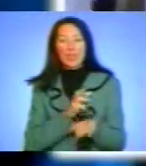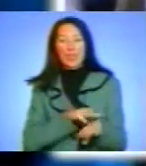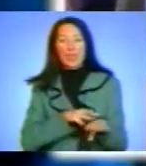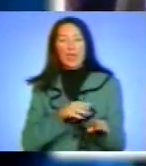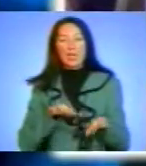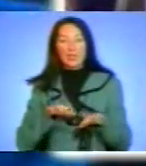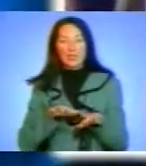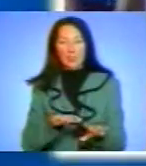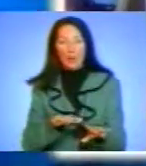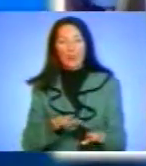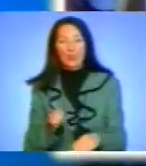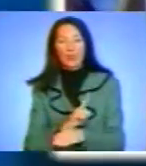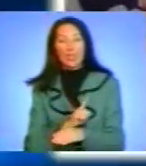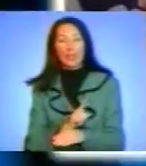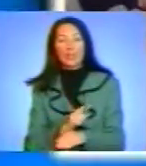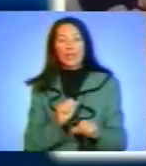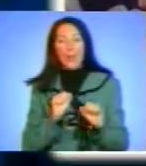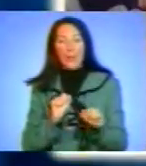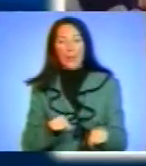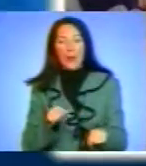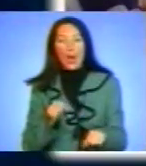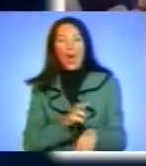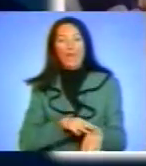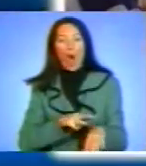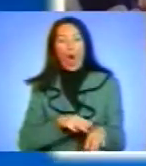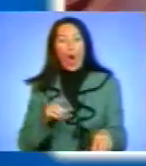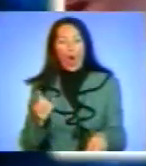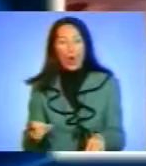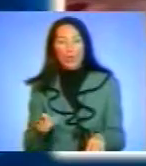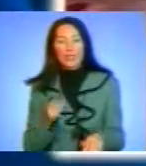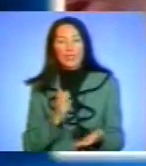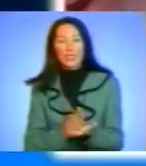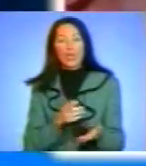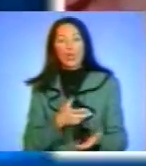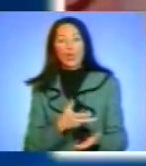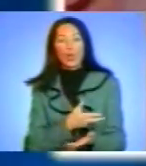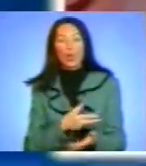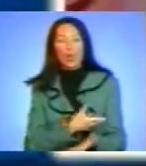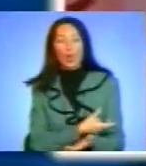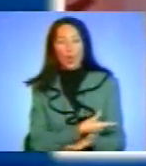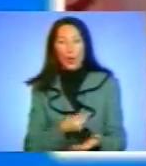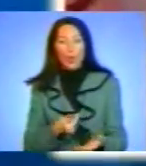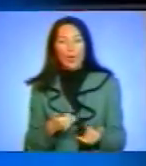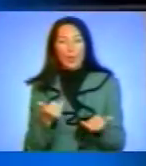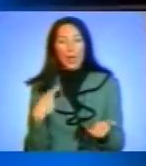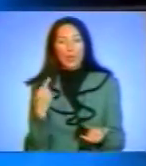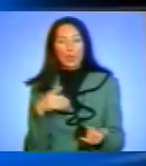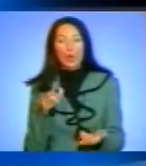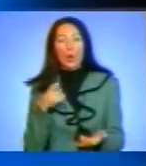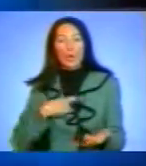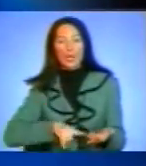Тернопільські правоохоронці стали донорами для пацієнтів обласного перинатального центру «Мати і дитина».